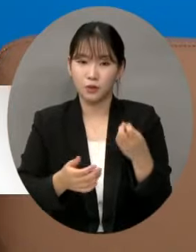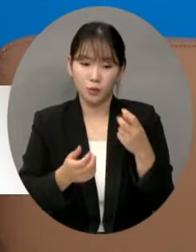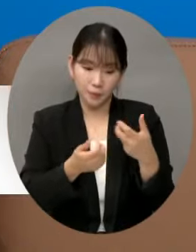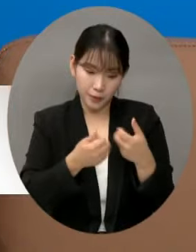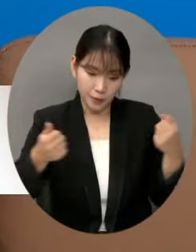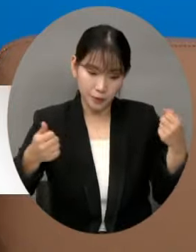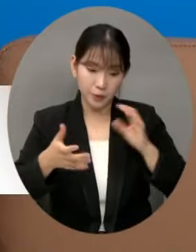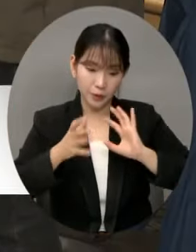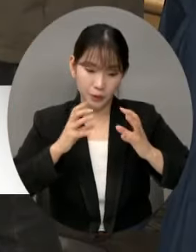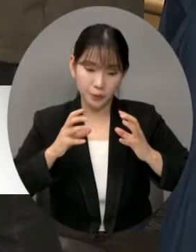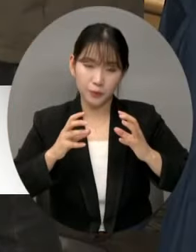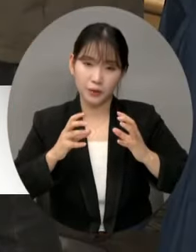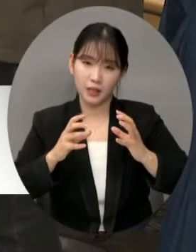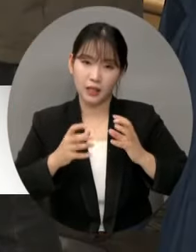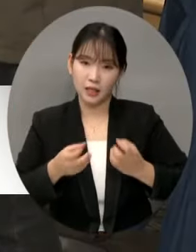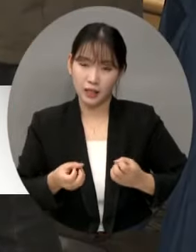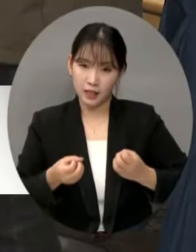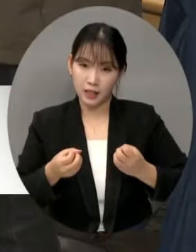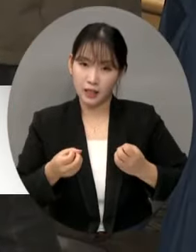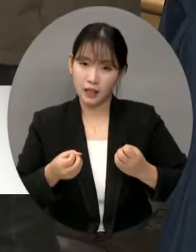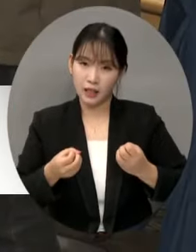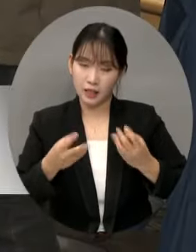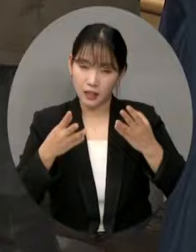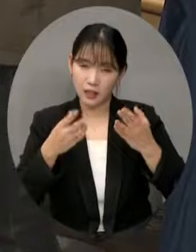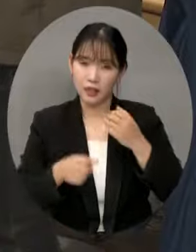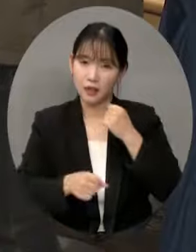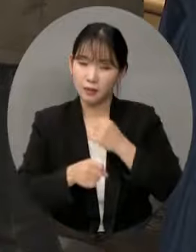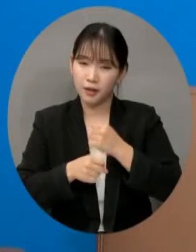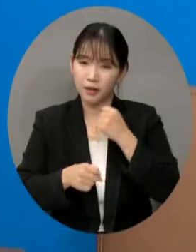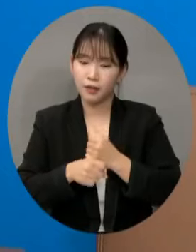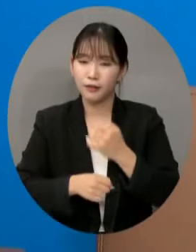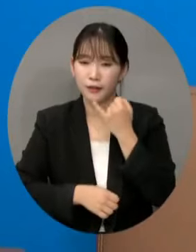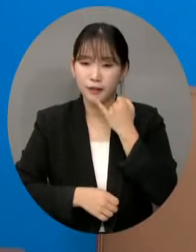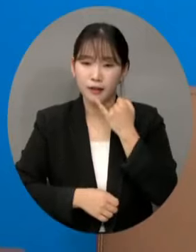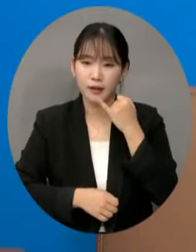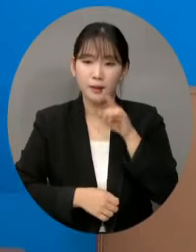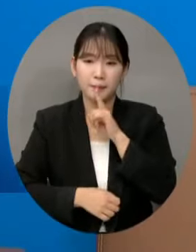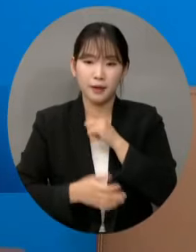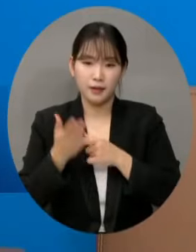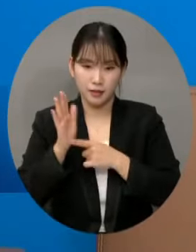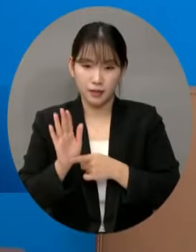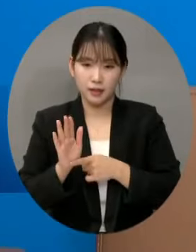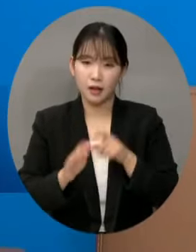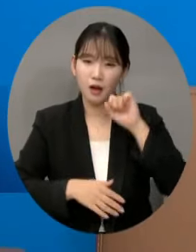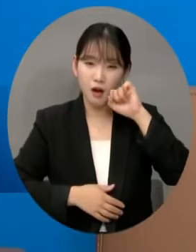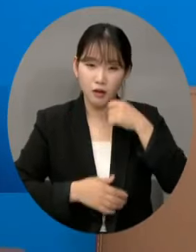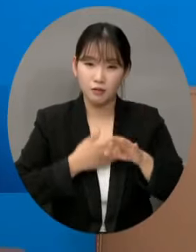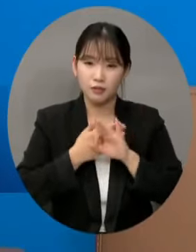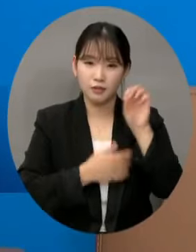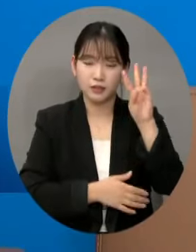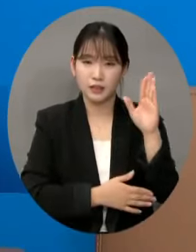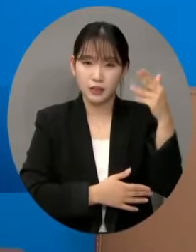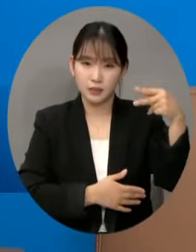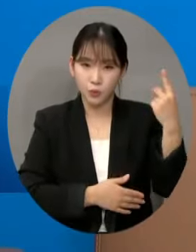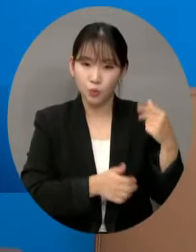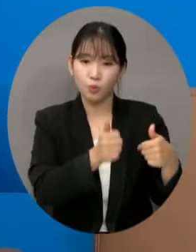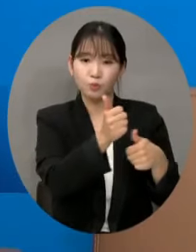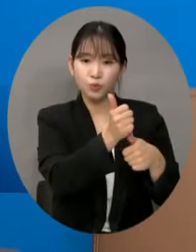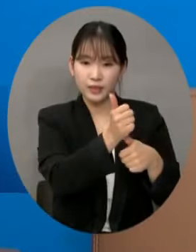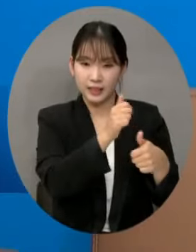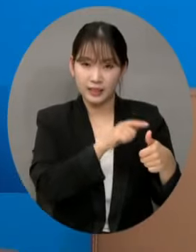논의 테이블을 만드는 것도 염두에 둔 발언이 나왔습니다. 전 그게 어렵다 하면은 광주시도